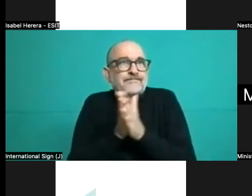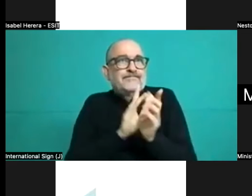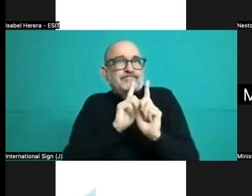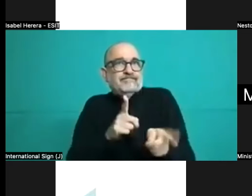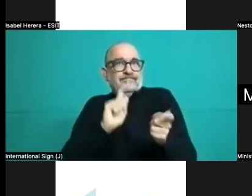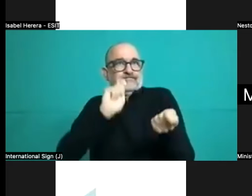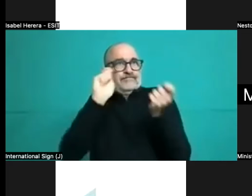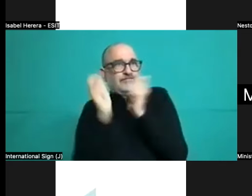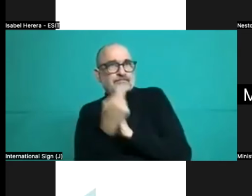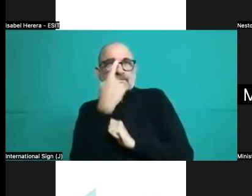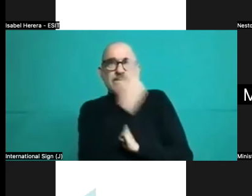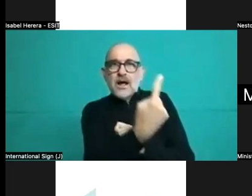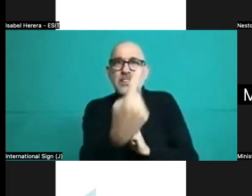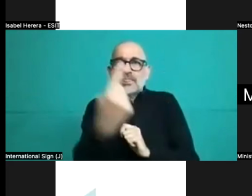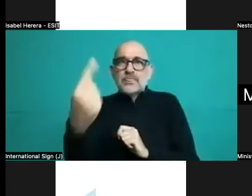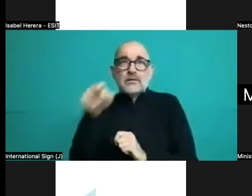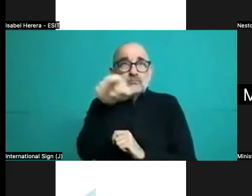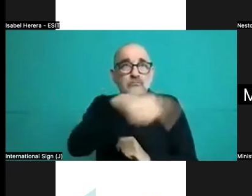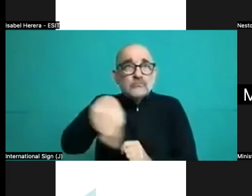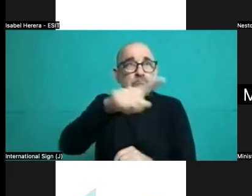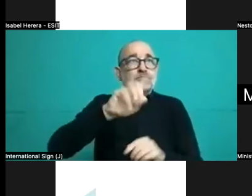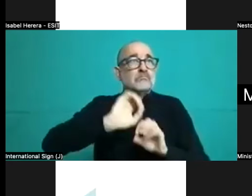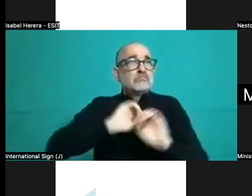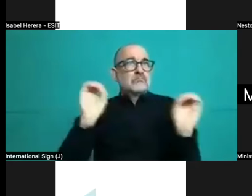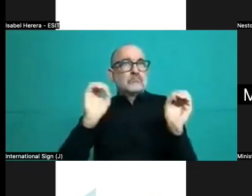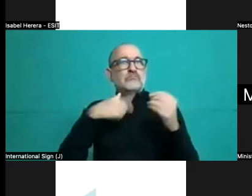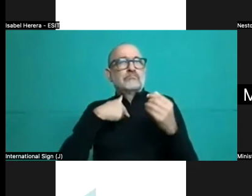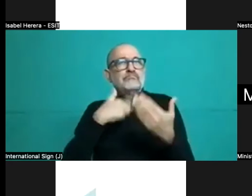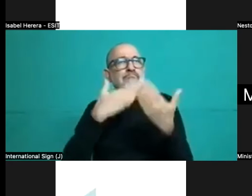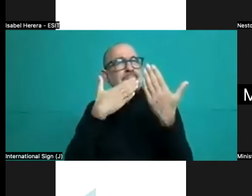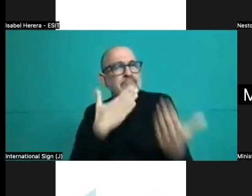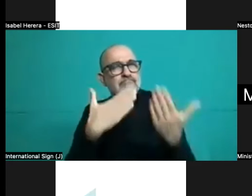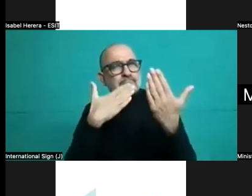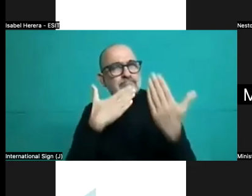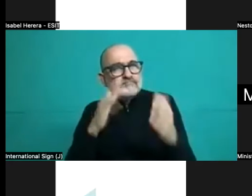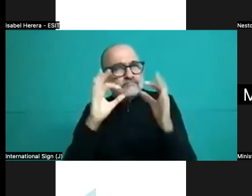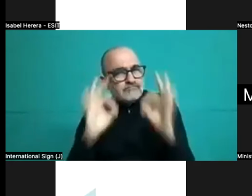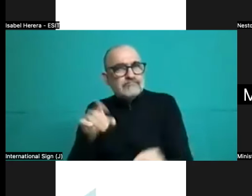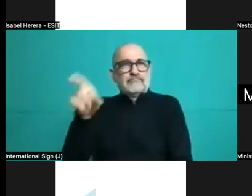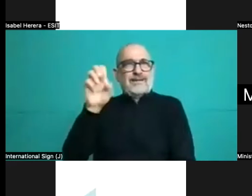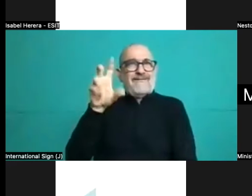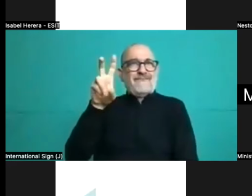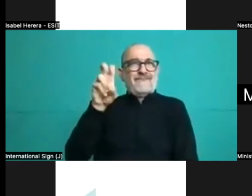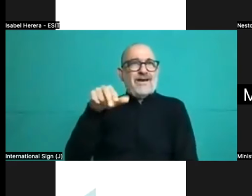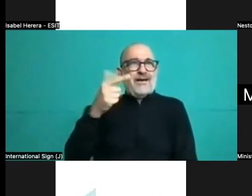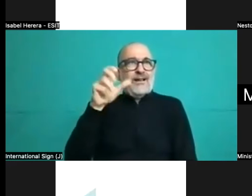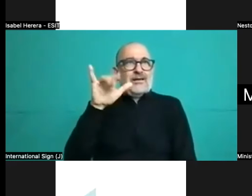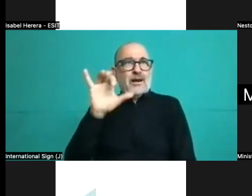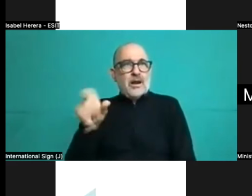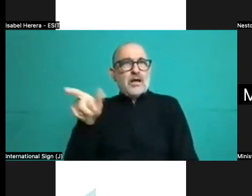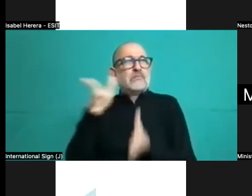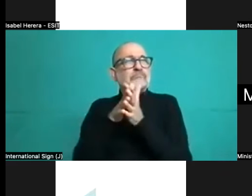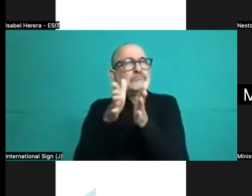Evangeline, je vous ai la parole pour que vous nous racontiez un peu plus sur vous.